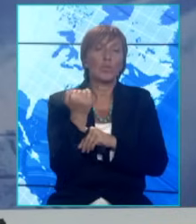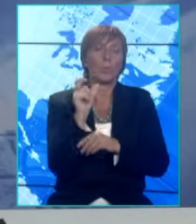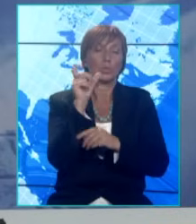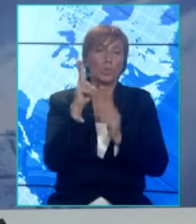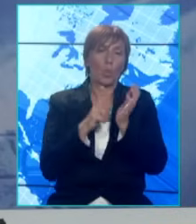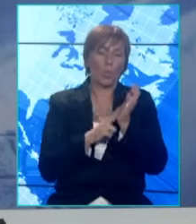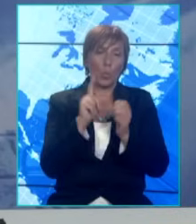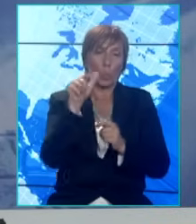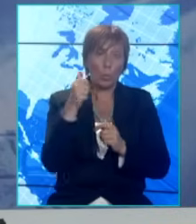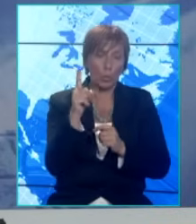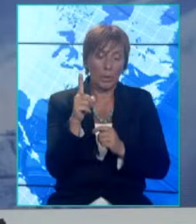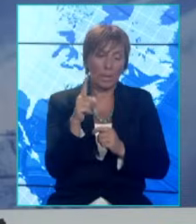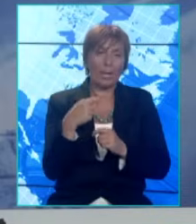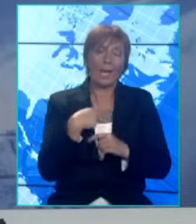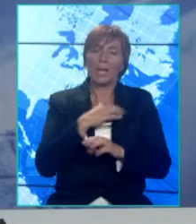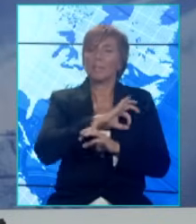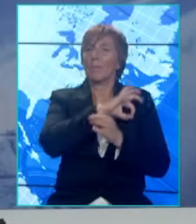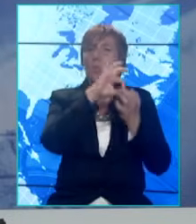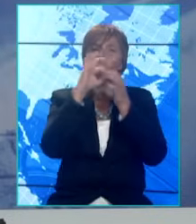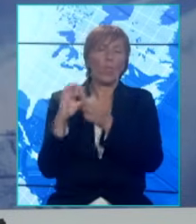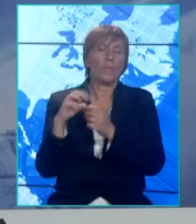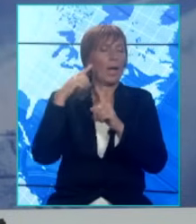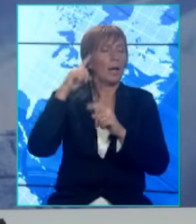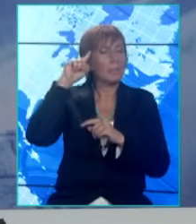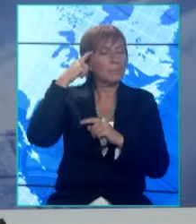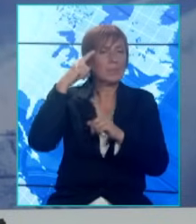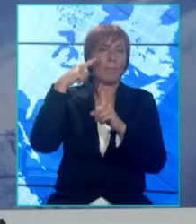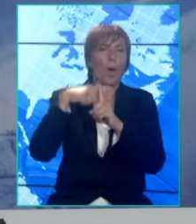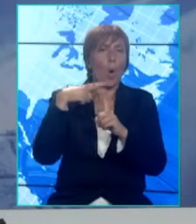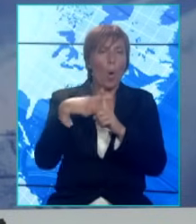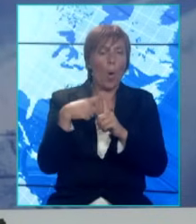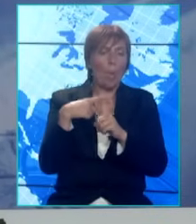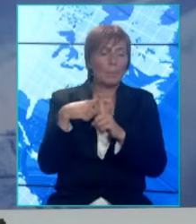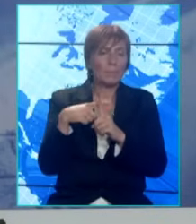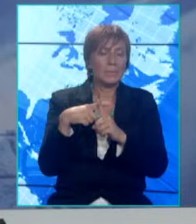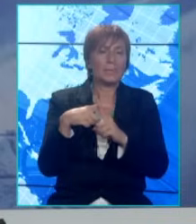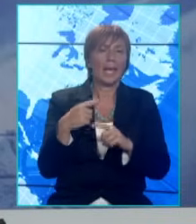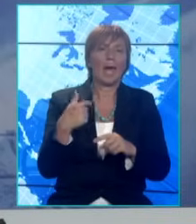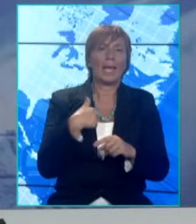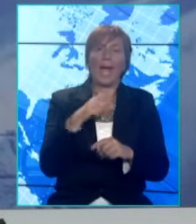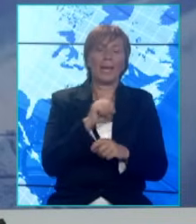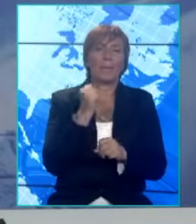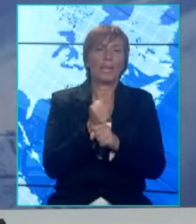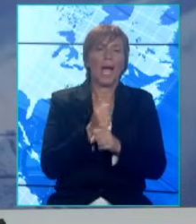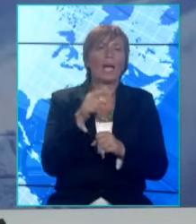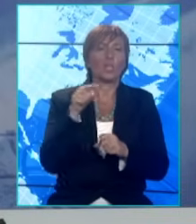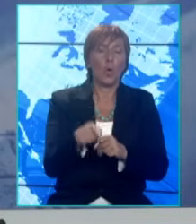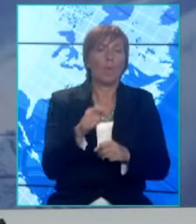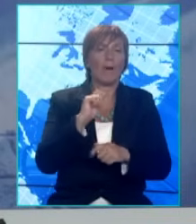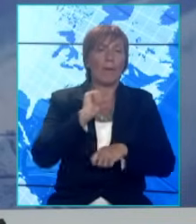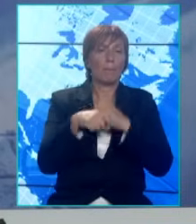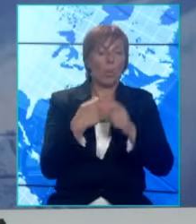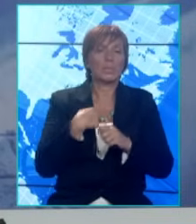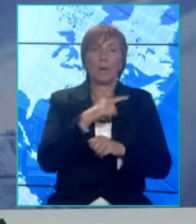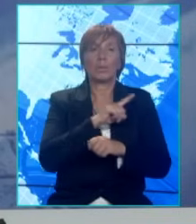Europskoj uniji. Stoga ja sam uvijek optimista u tom kontekstu i na koncu ne bi se bavio ovim poslom da ne vjerujem dakle, da